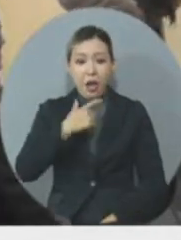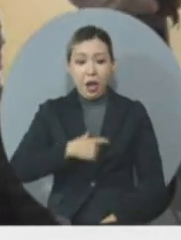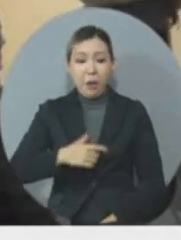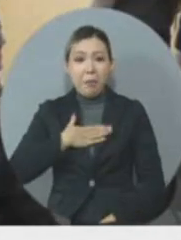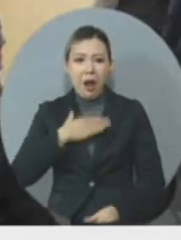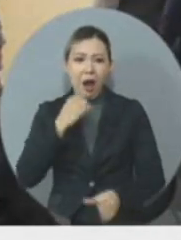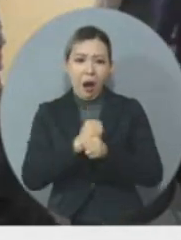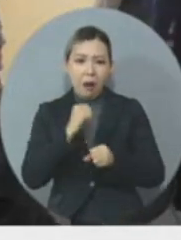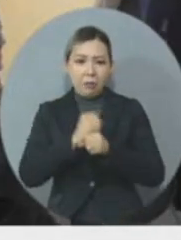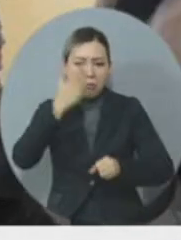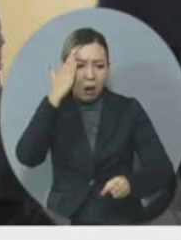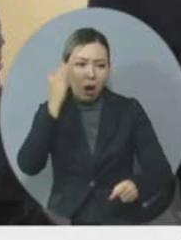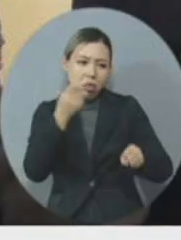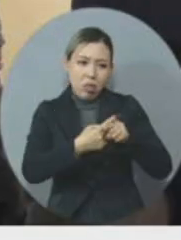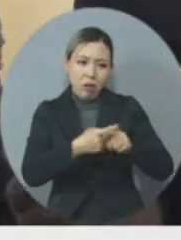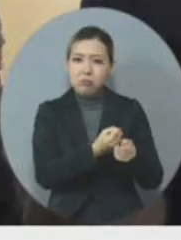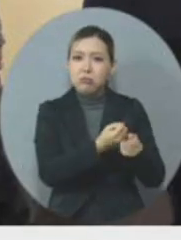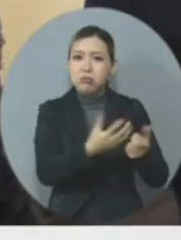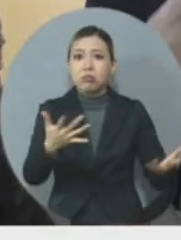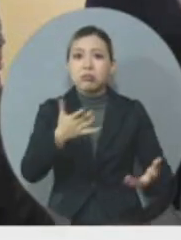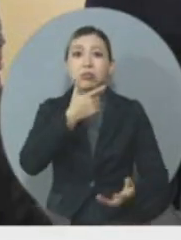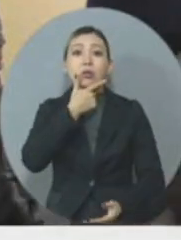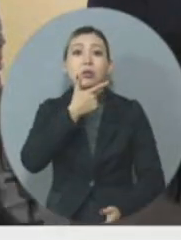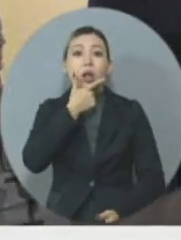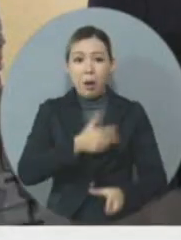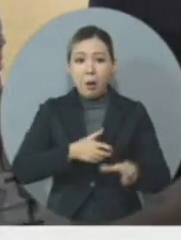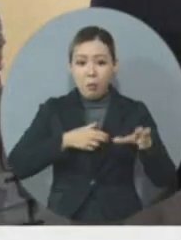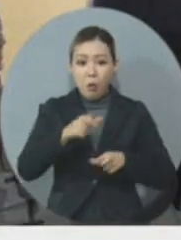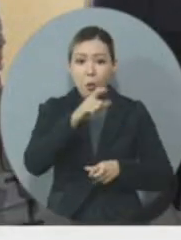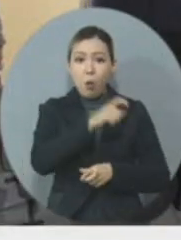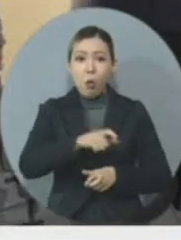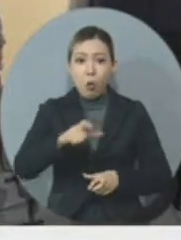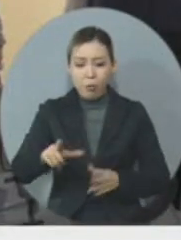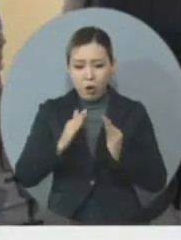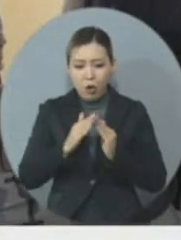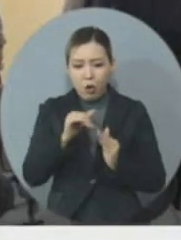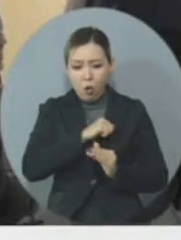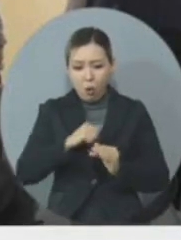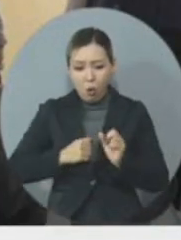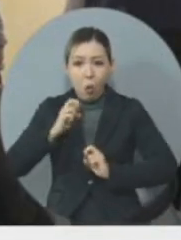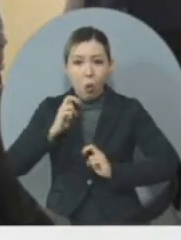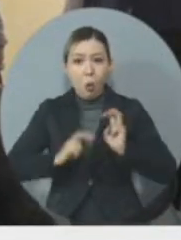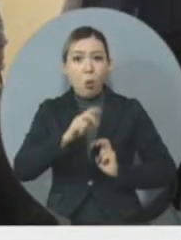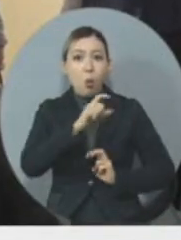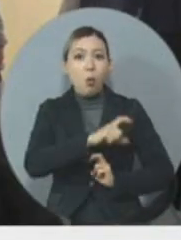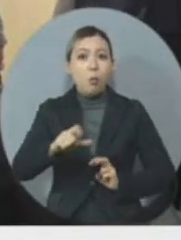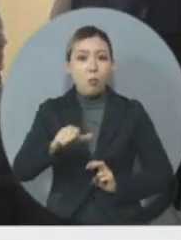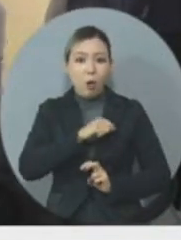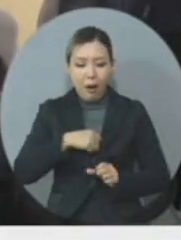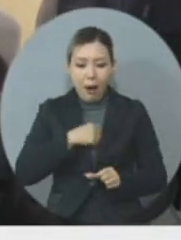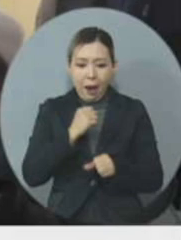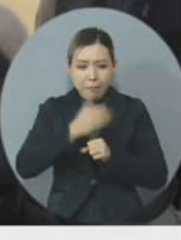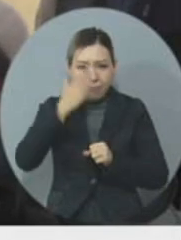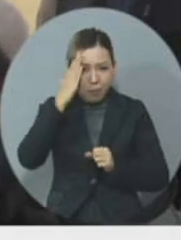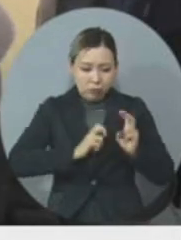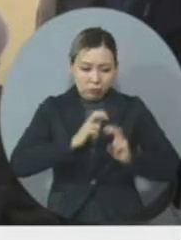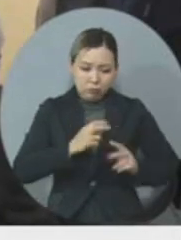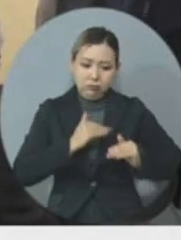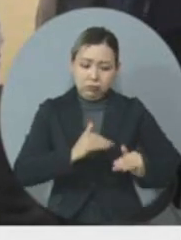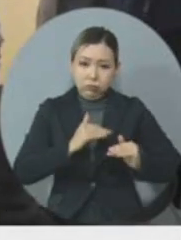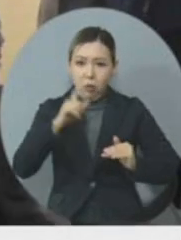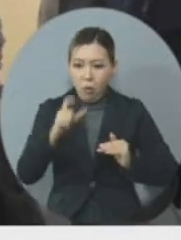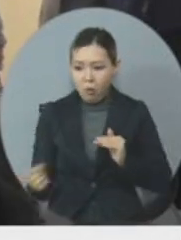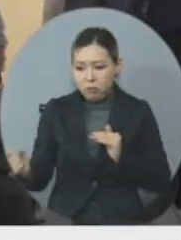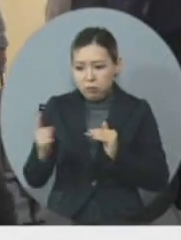болгож чадахгүй. Бизнес эрхлэгчид өрхийн үйлдвэрлэгчнэр өөрийг ажлын байртай болгоно, бусдыг ажлын байртай болгоно. Хамгийн